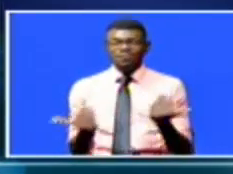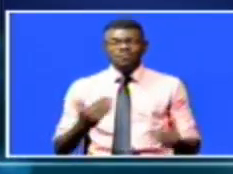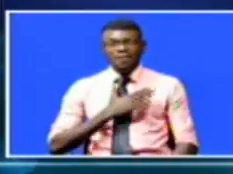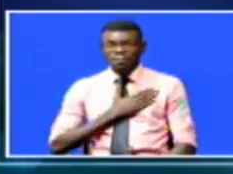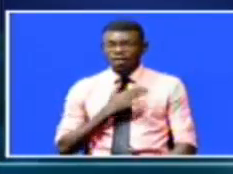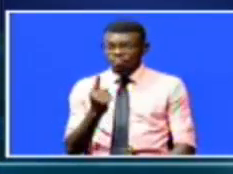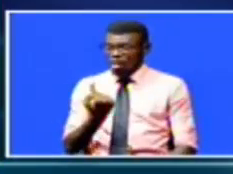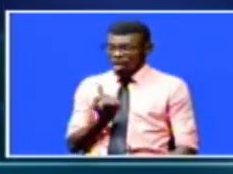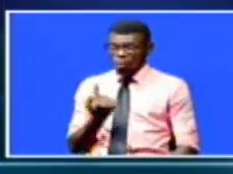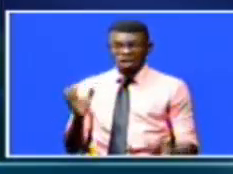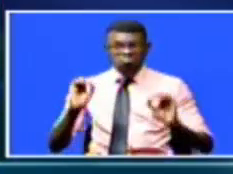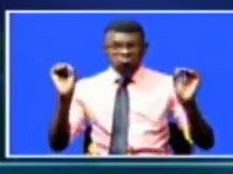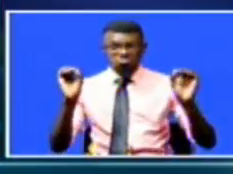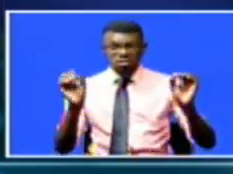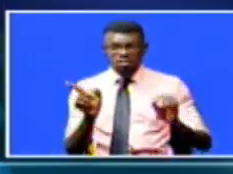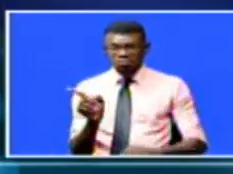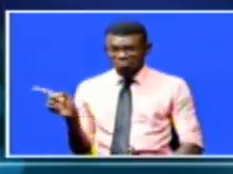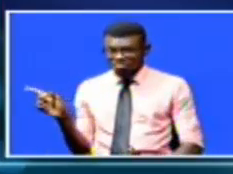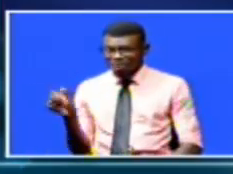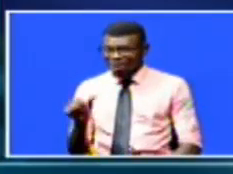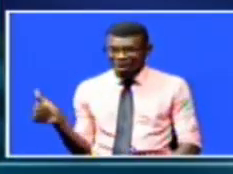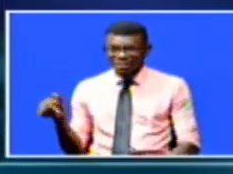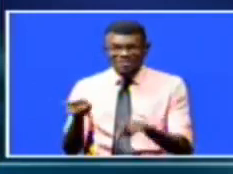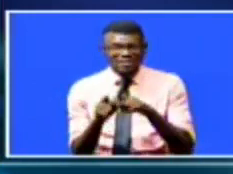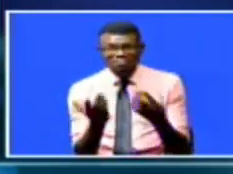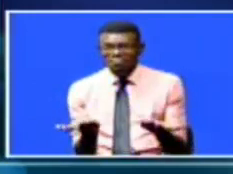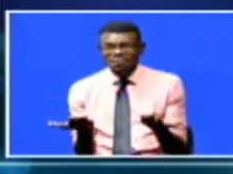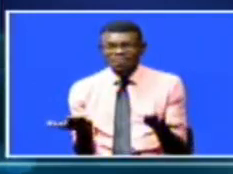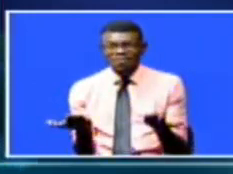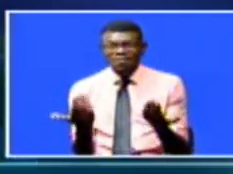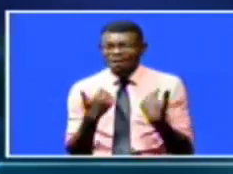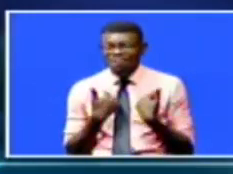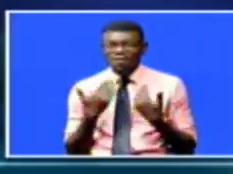She's not alone. Mother Wanjiko also has no one to turn to and